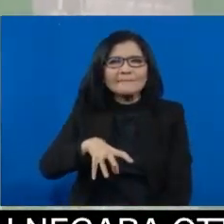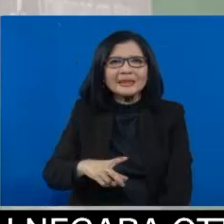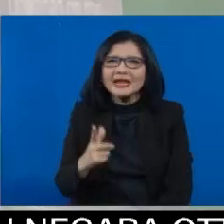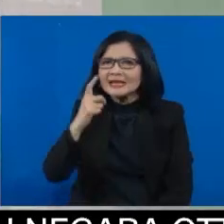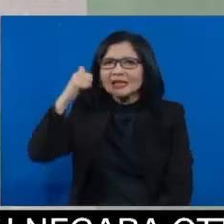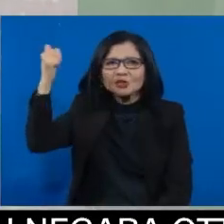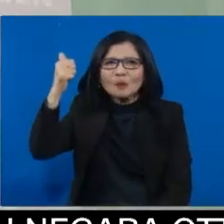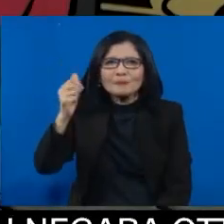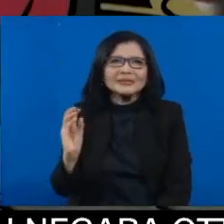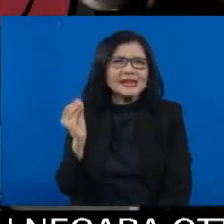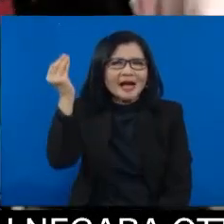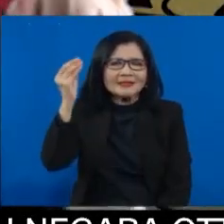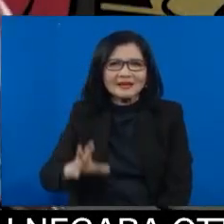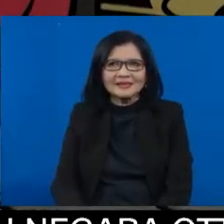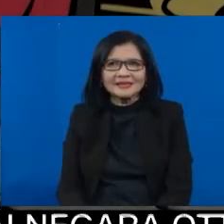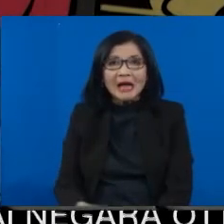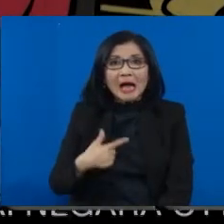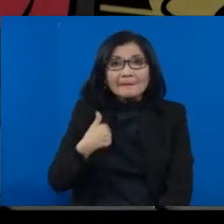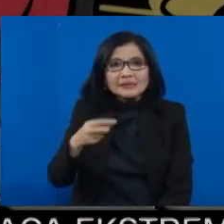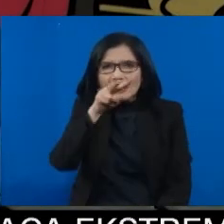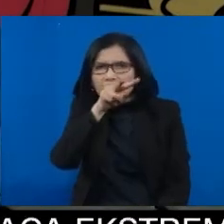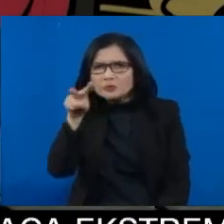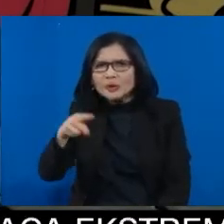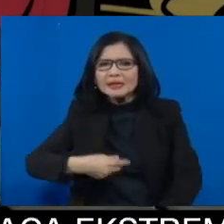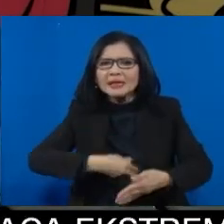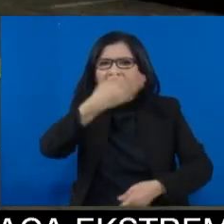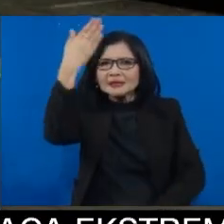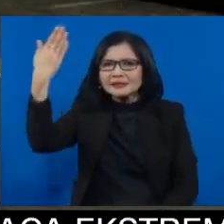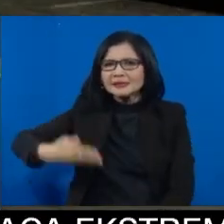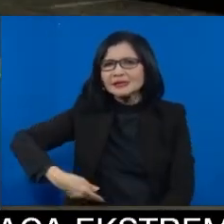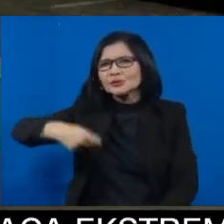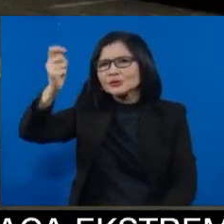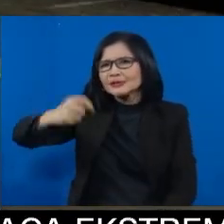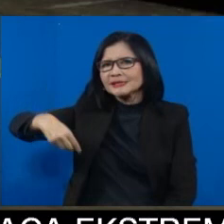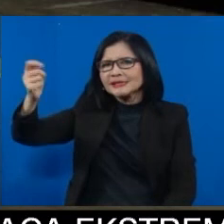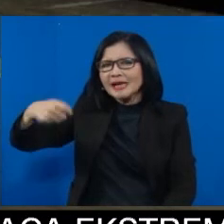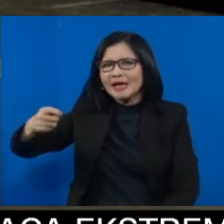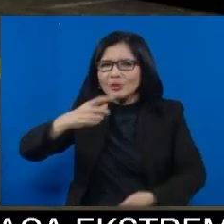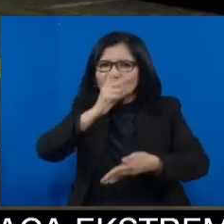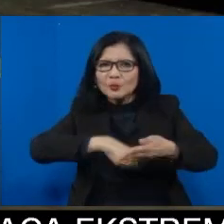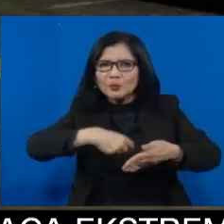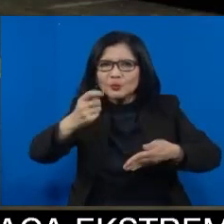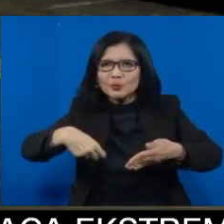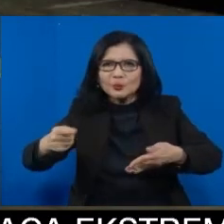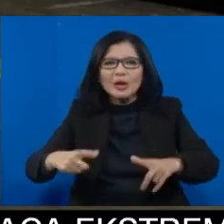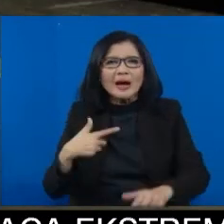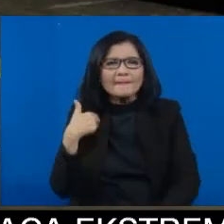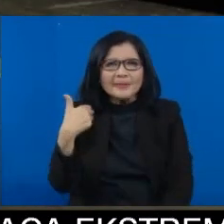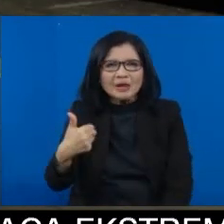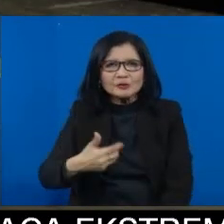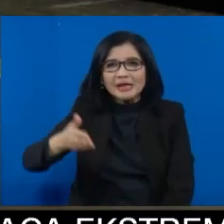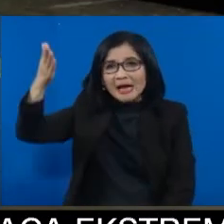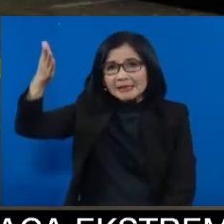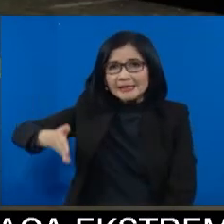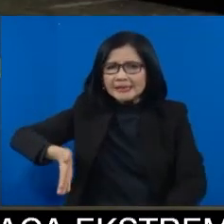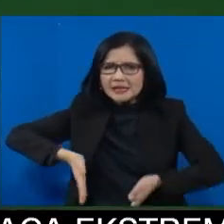di Jakarta. Anda bisa melihat seni mural karya para seniman dari Jakarta hingga Berlin di dinding sepanjang